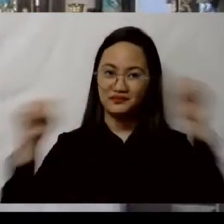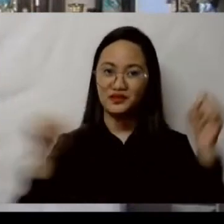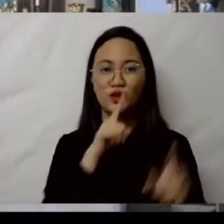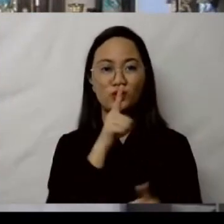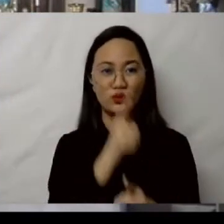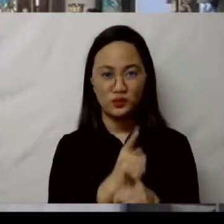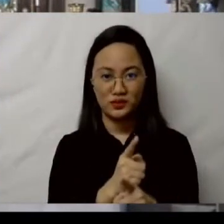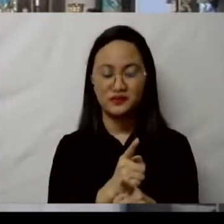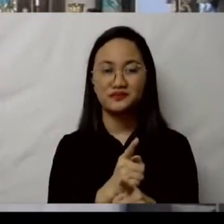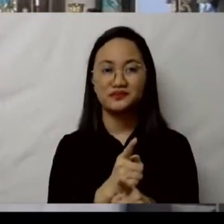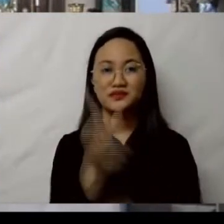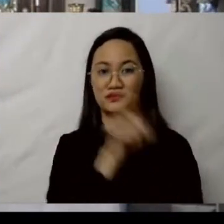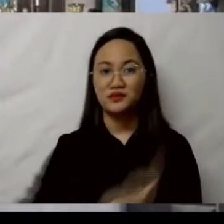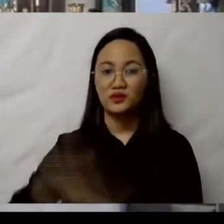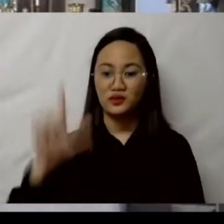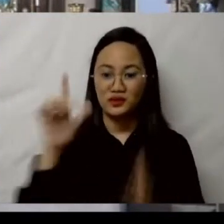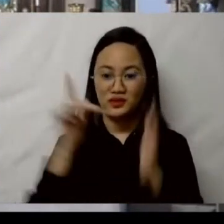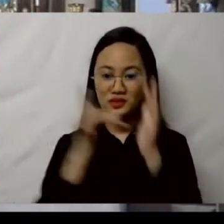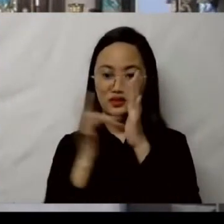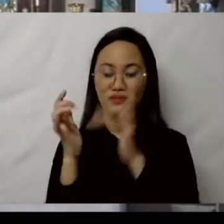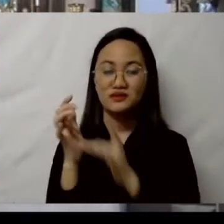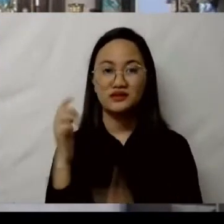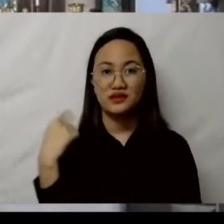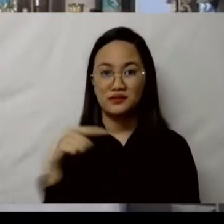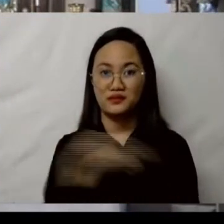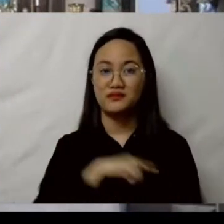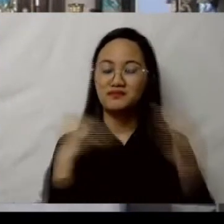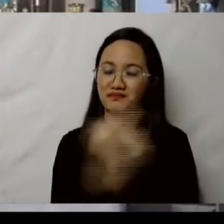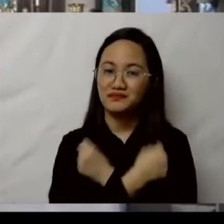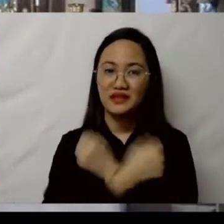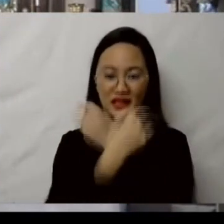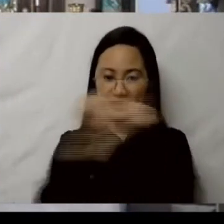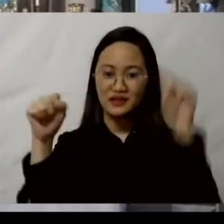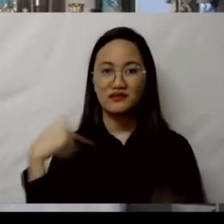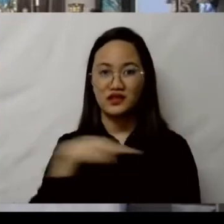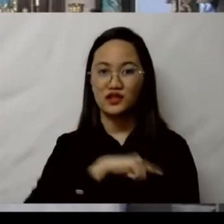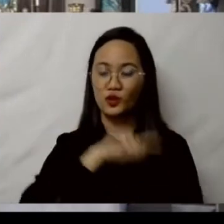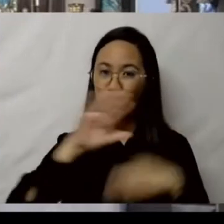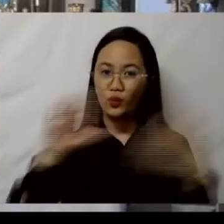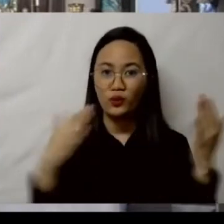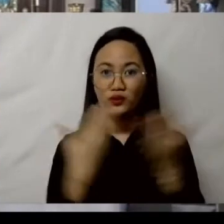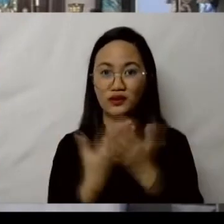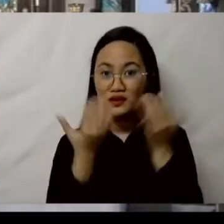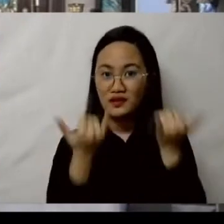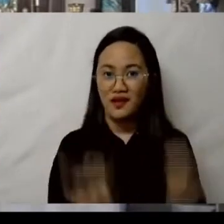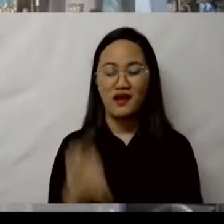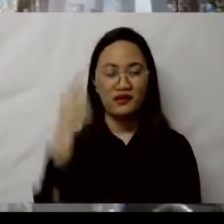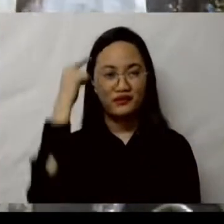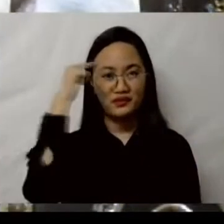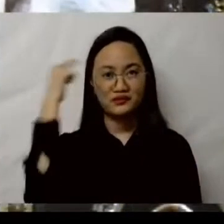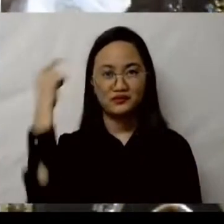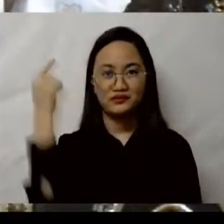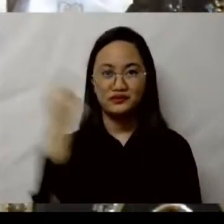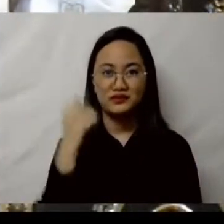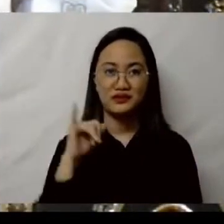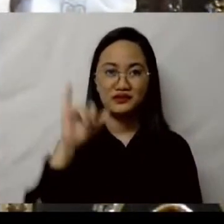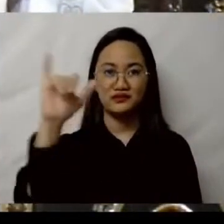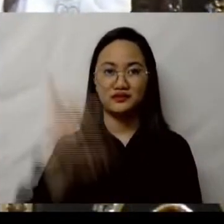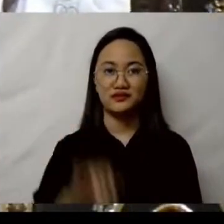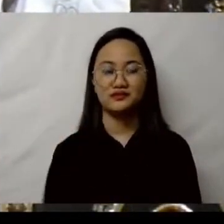Poong Jesus naming mahal, iligtas mo kaming tanan, ngayon at magpakailanman.